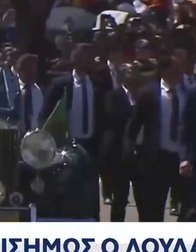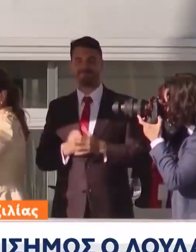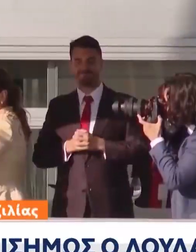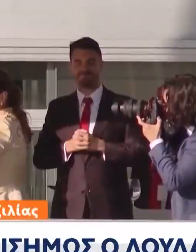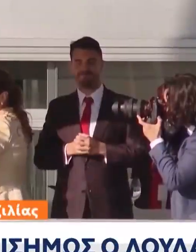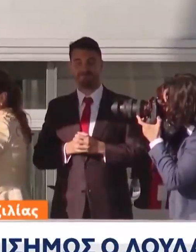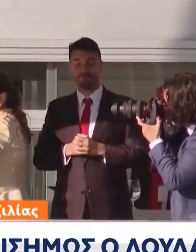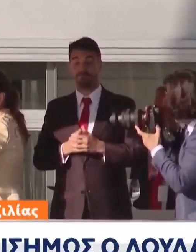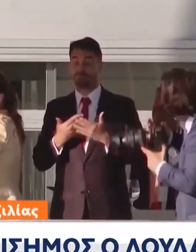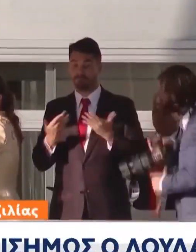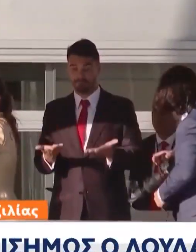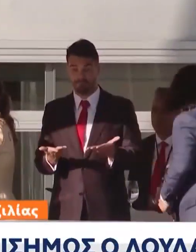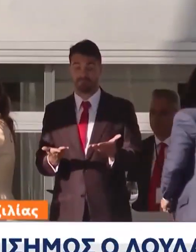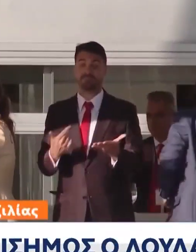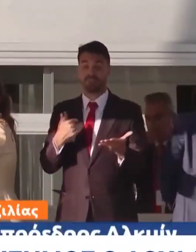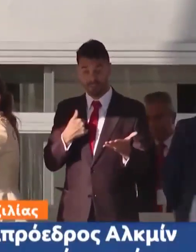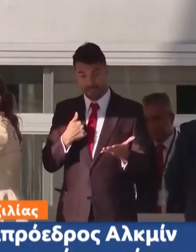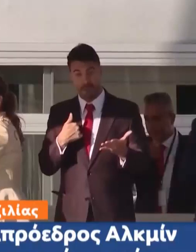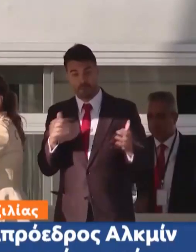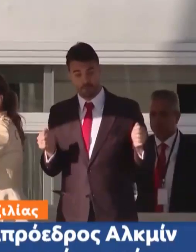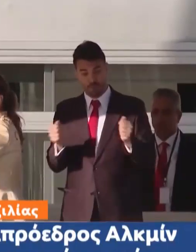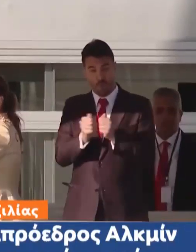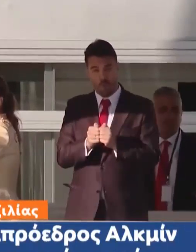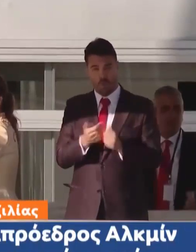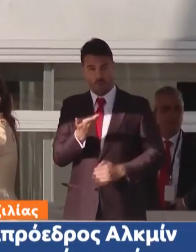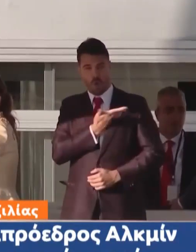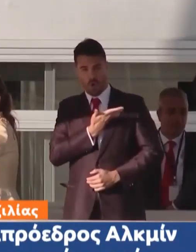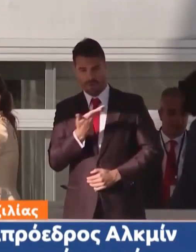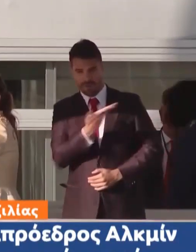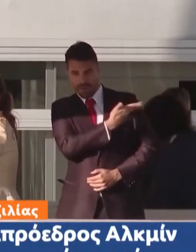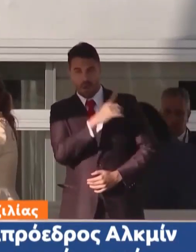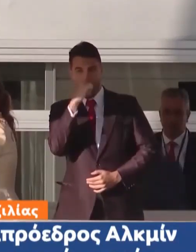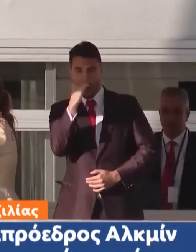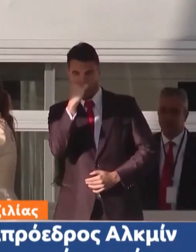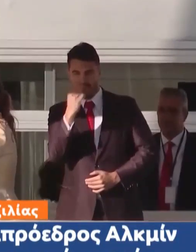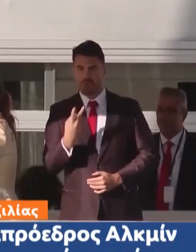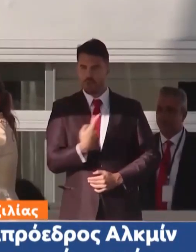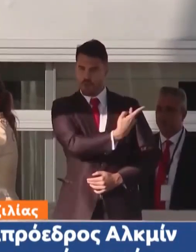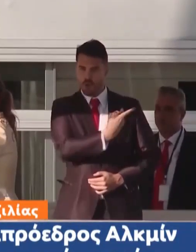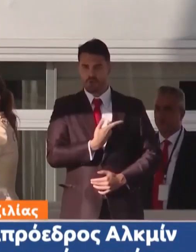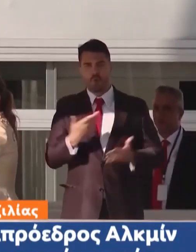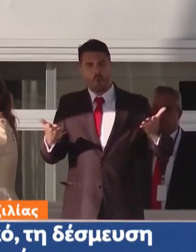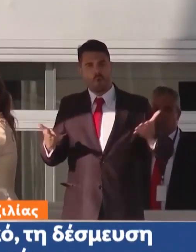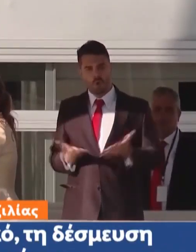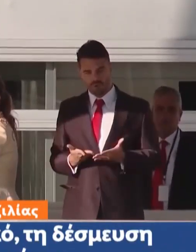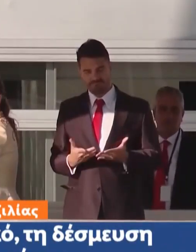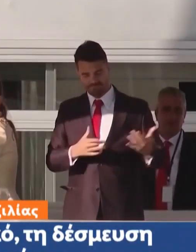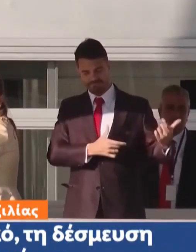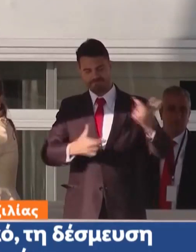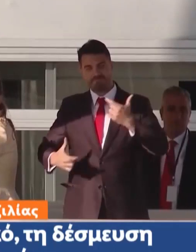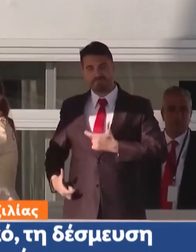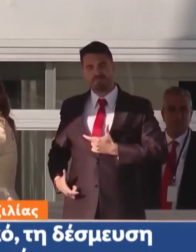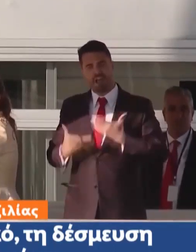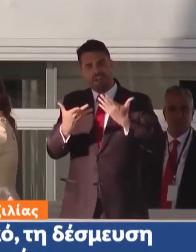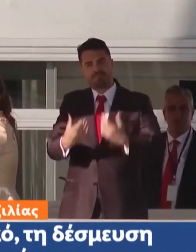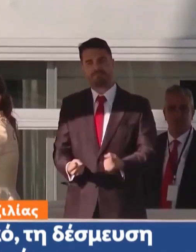οπλοκατοχή. Eu e o meu companheiro Vítor Geraldo Alckmin assumimos hoje, diante de